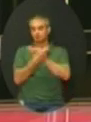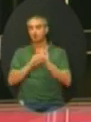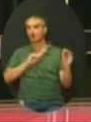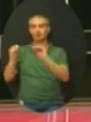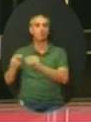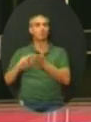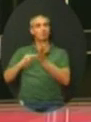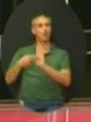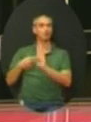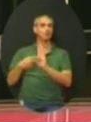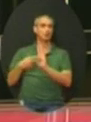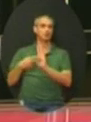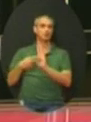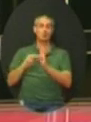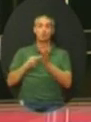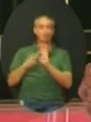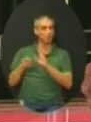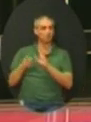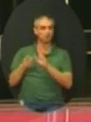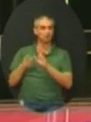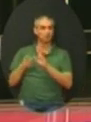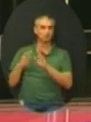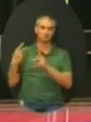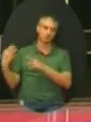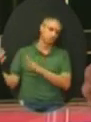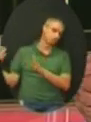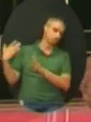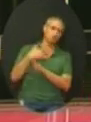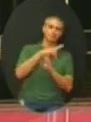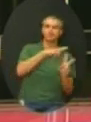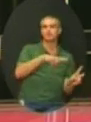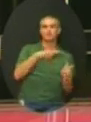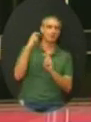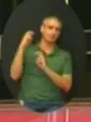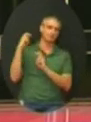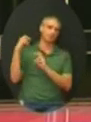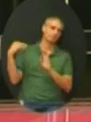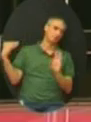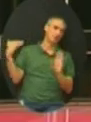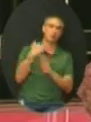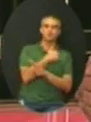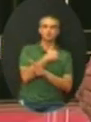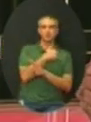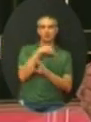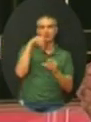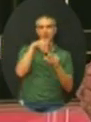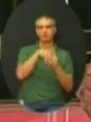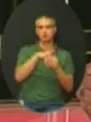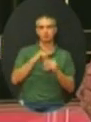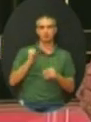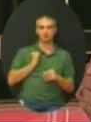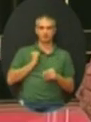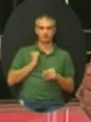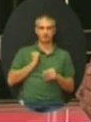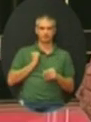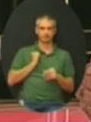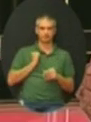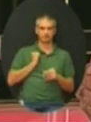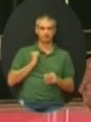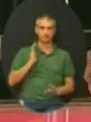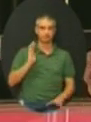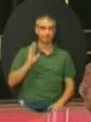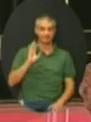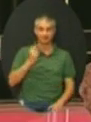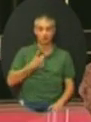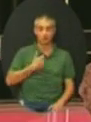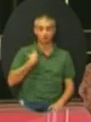לפוליטיקה, הפוליטיקה זורמת חזרה, היא מנצלת את אותן פרצות וזורמת אל תוך מערכות הביטחון.